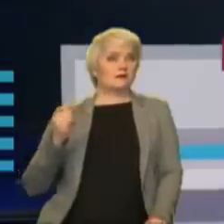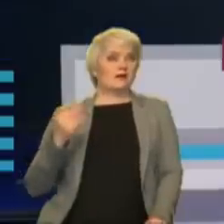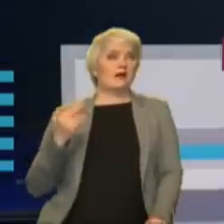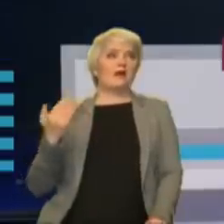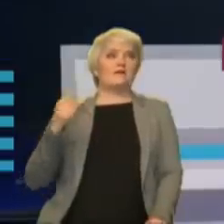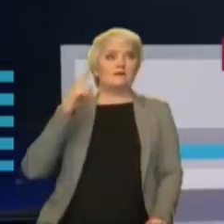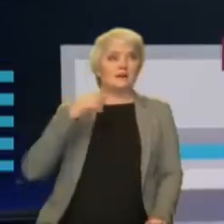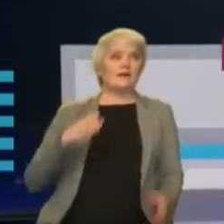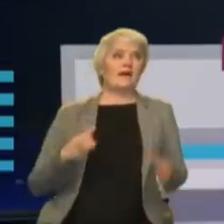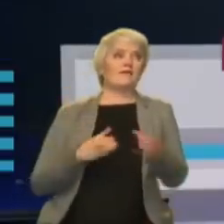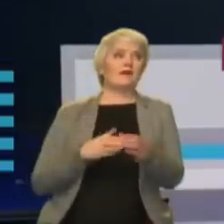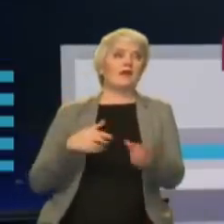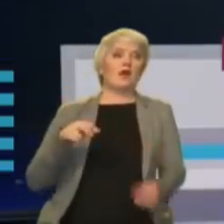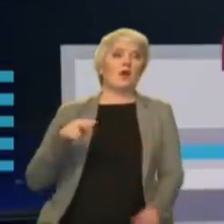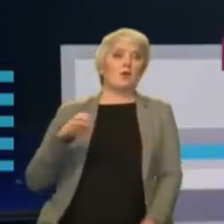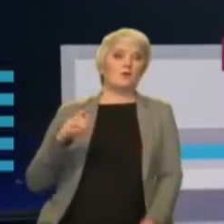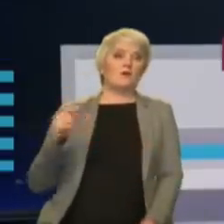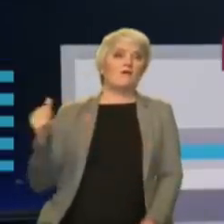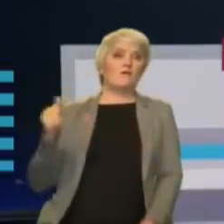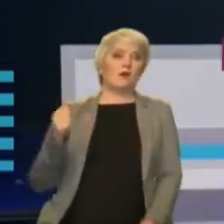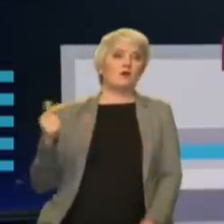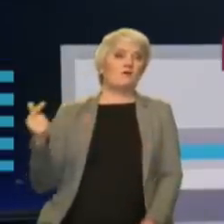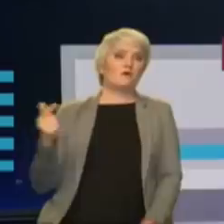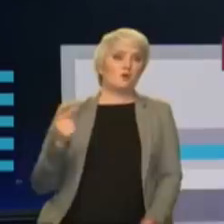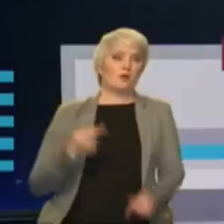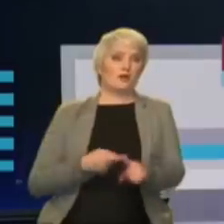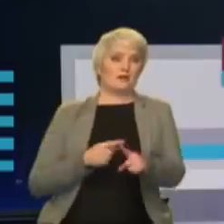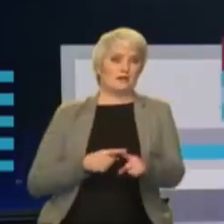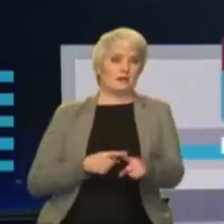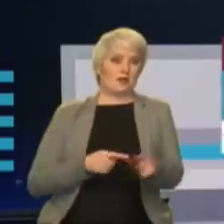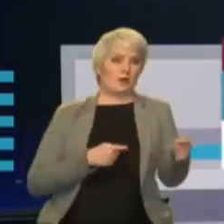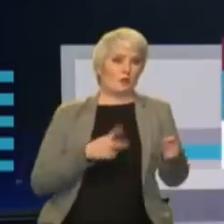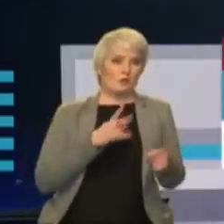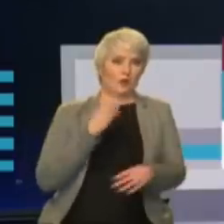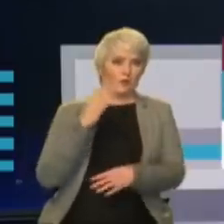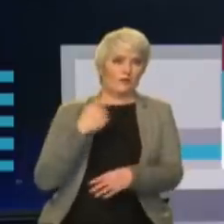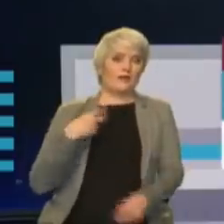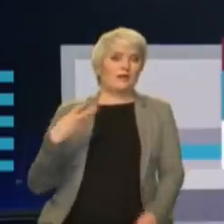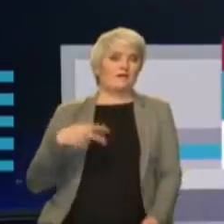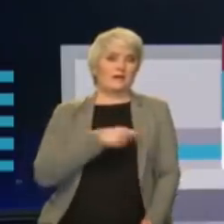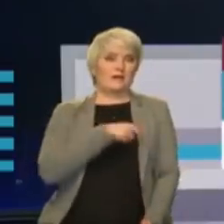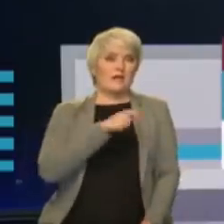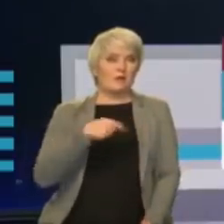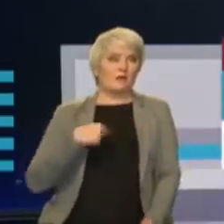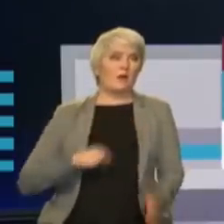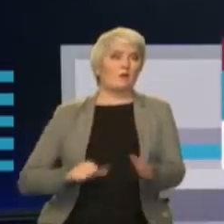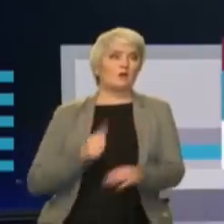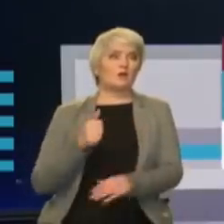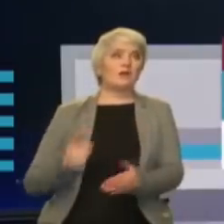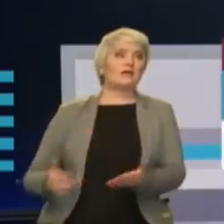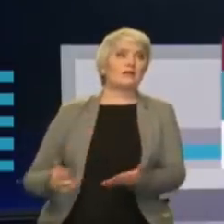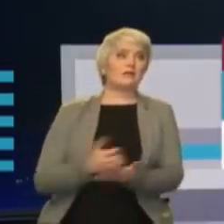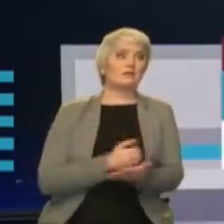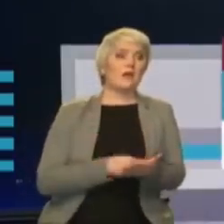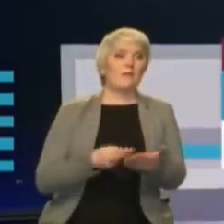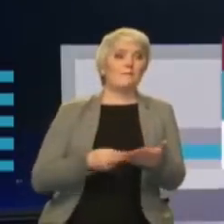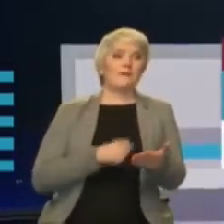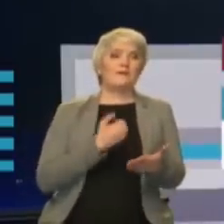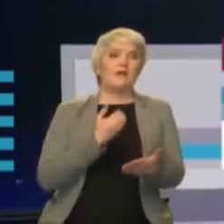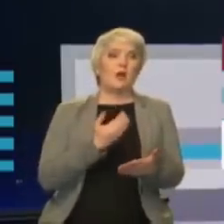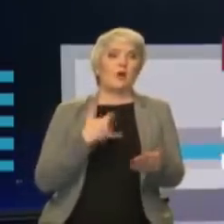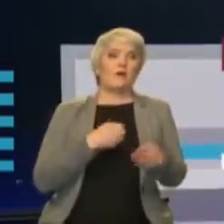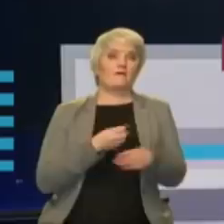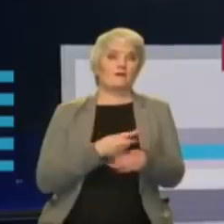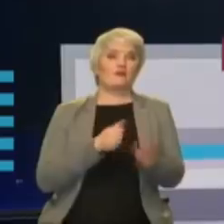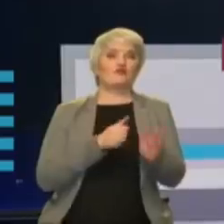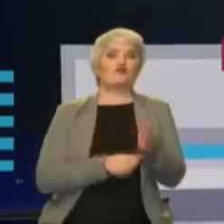фракція «Голос», як і вперше, так і вдруге за цей уряд не голосувала. І незважаючи, що у нас 20 депутатів, ми почали збір підписів за його відставку. 60